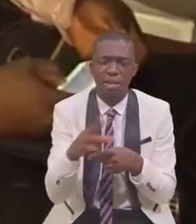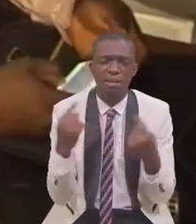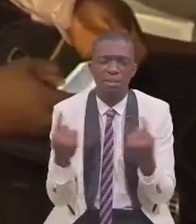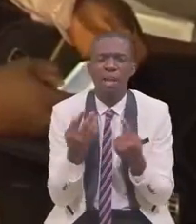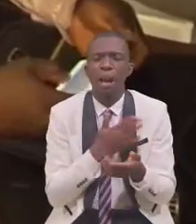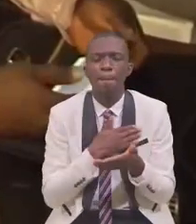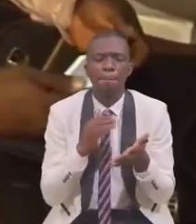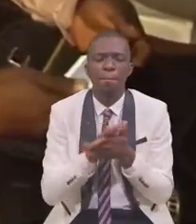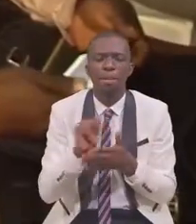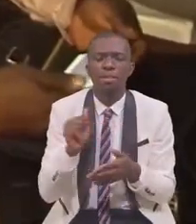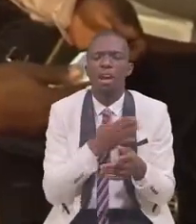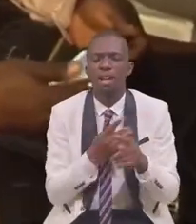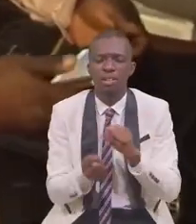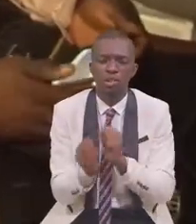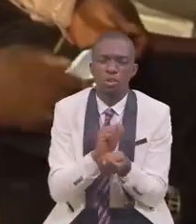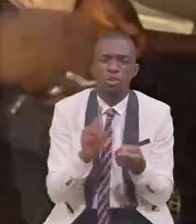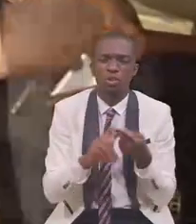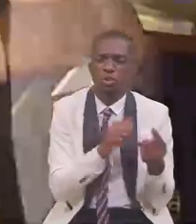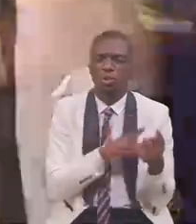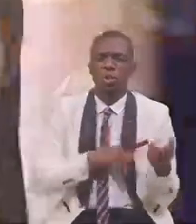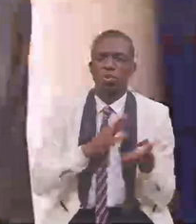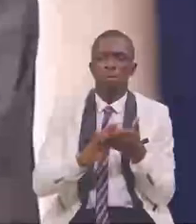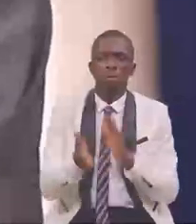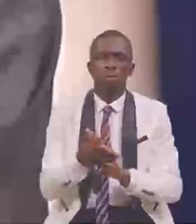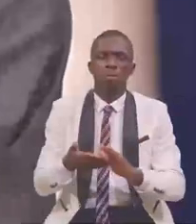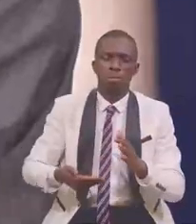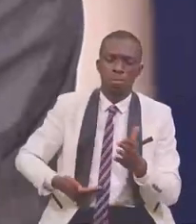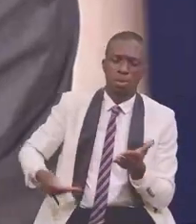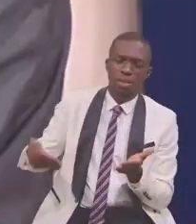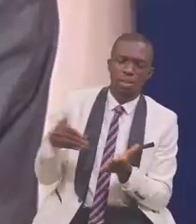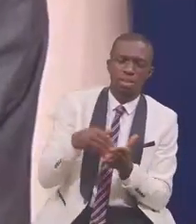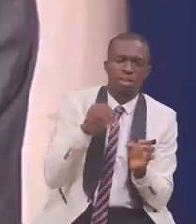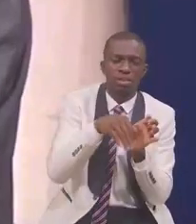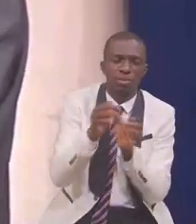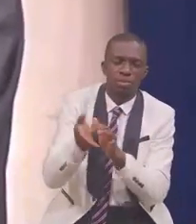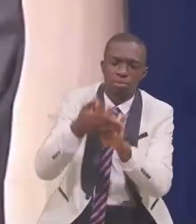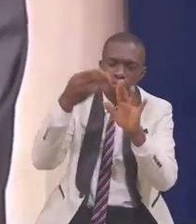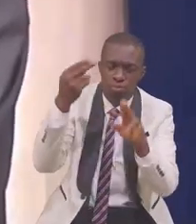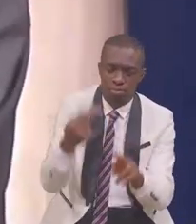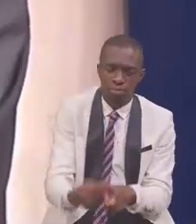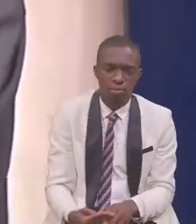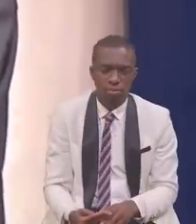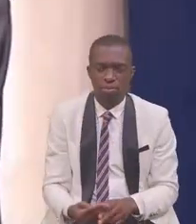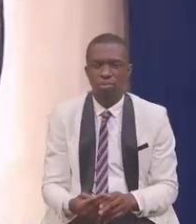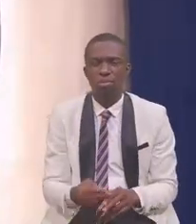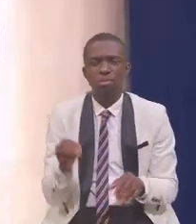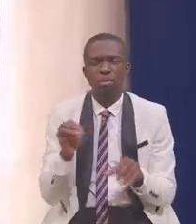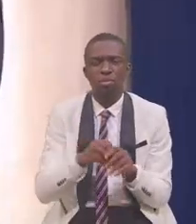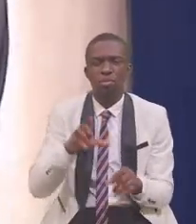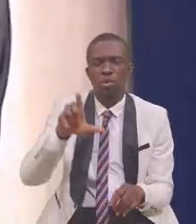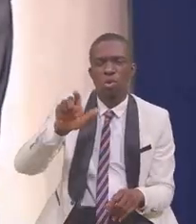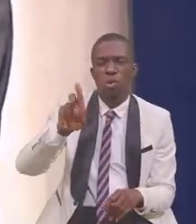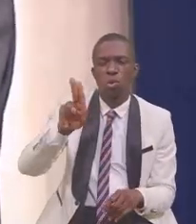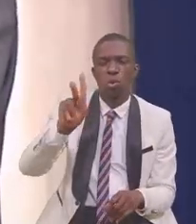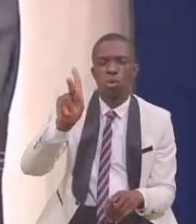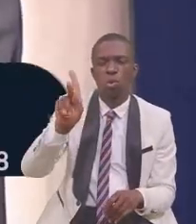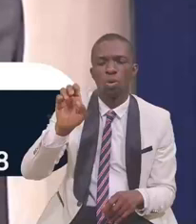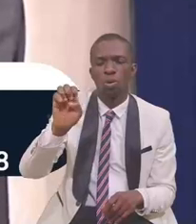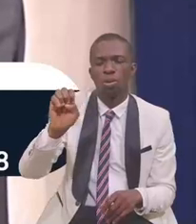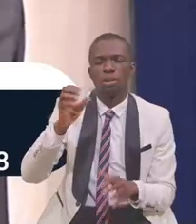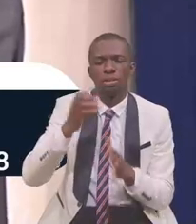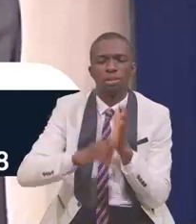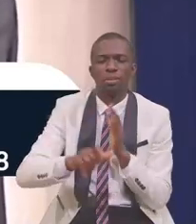qu'il soit sauvé au nom de Jésus-Christ. Luc 24, Luc 24,